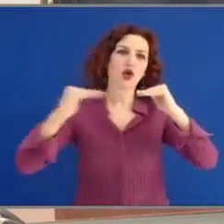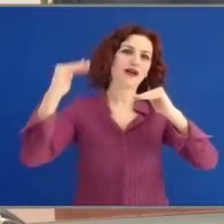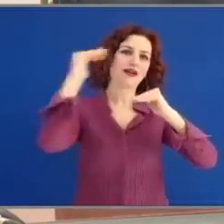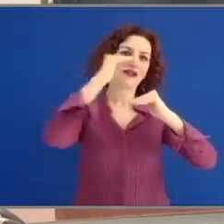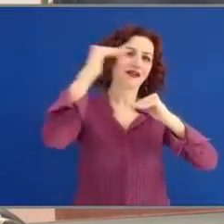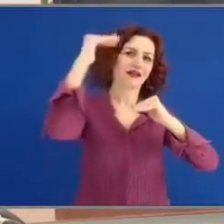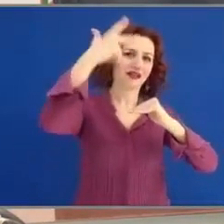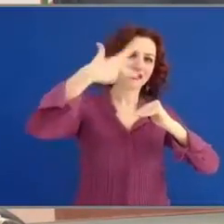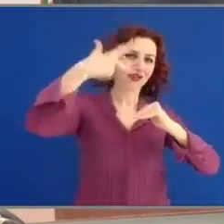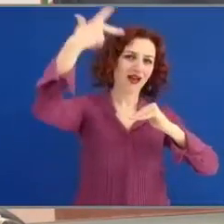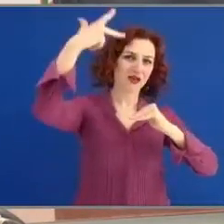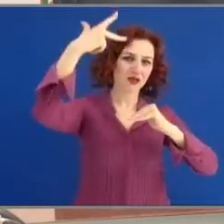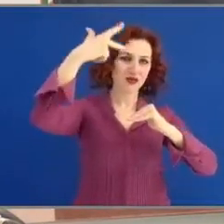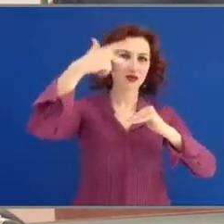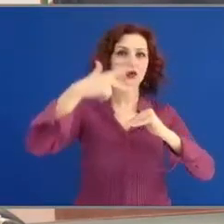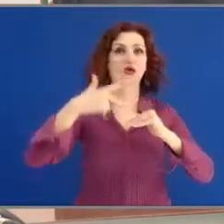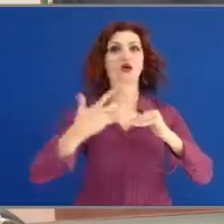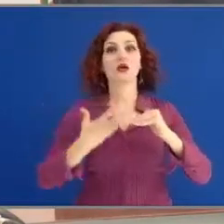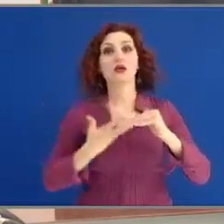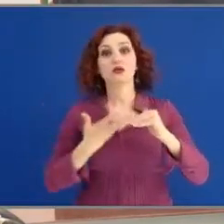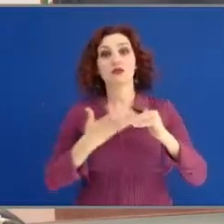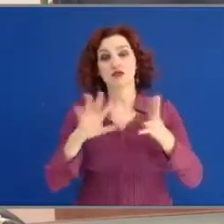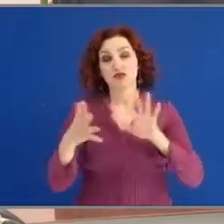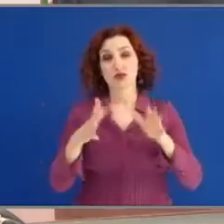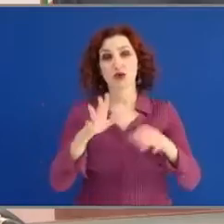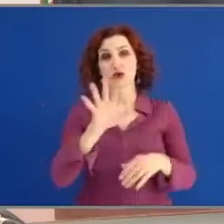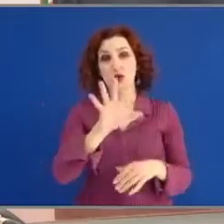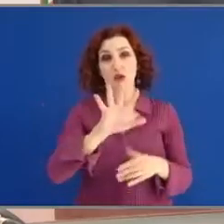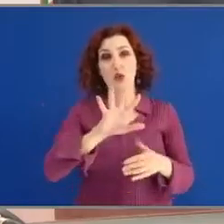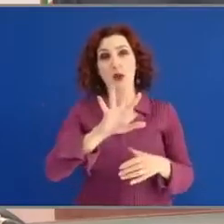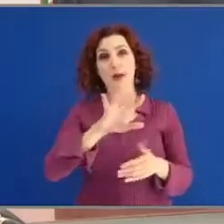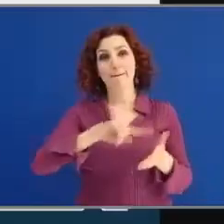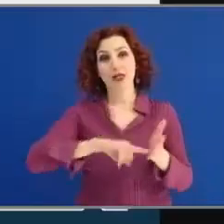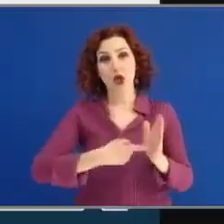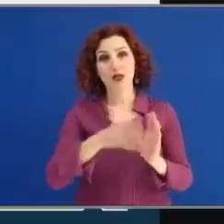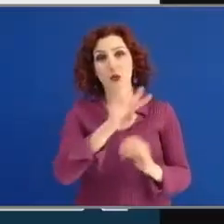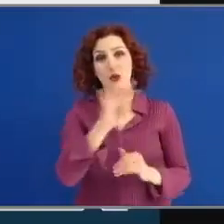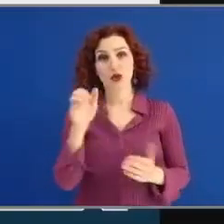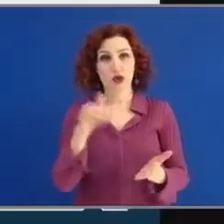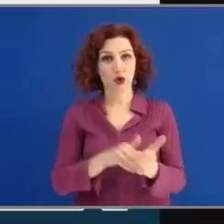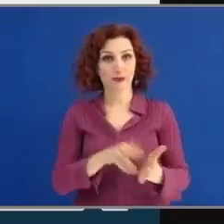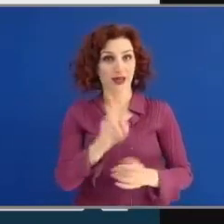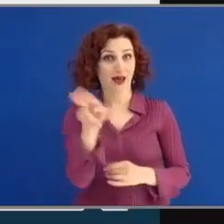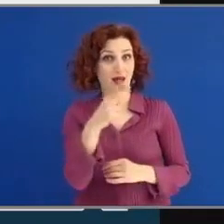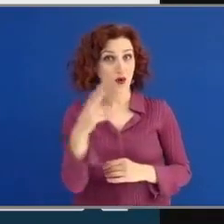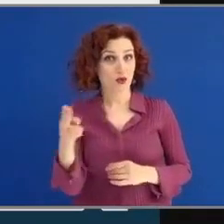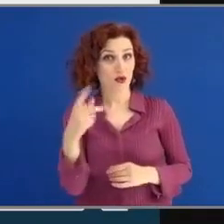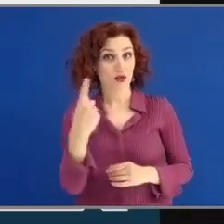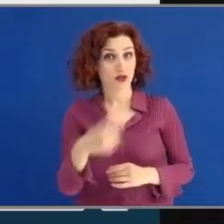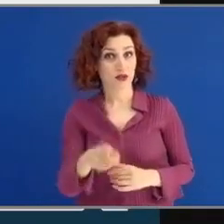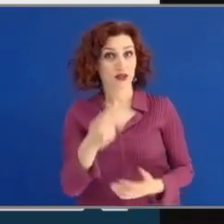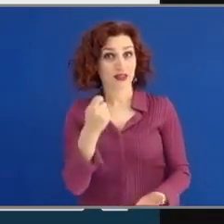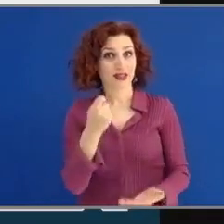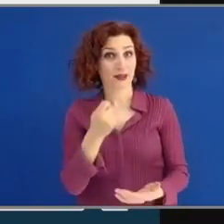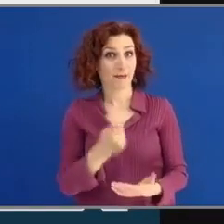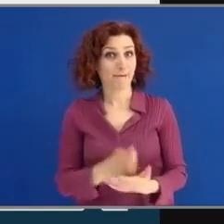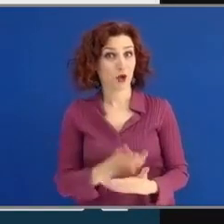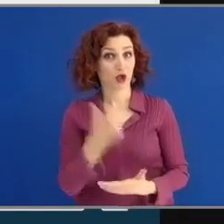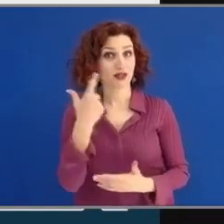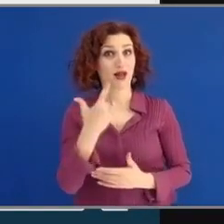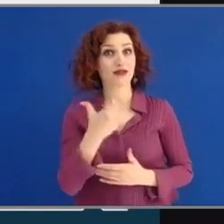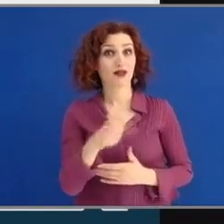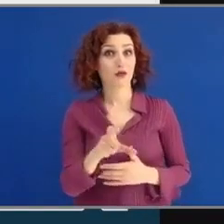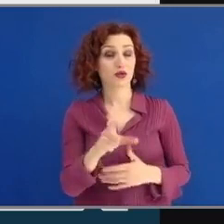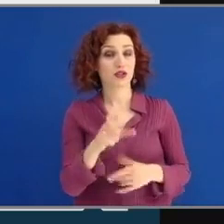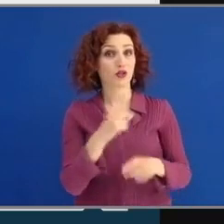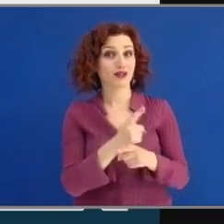circa 5 milioni e 400 mila euro. Anch'esso è una cosa assolutamente importante per ampliare e potenziare